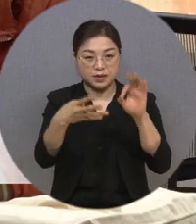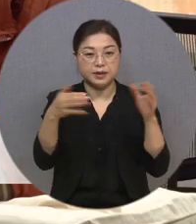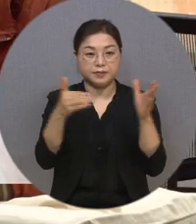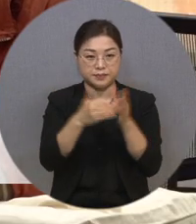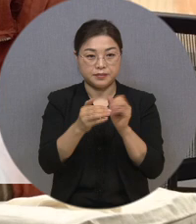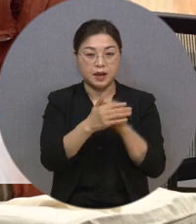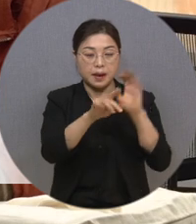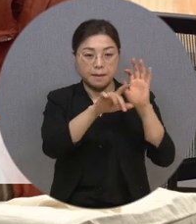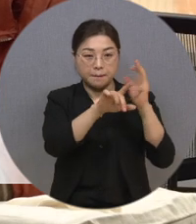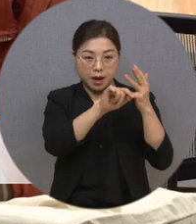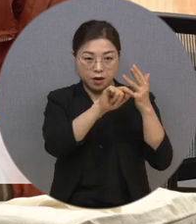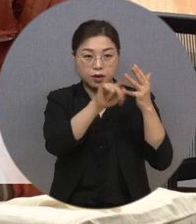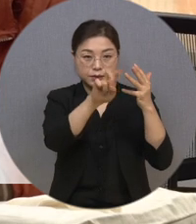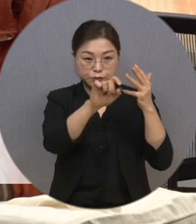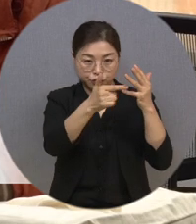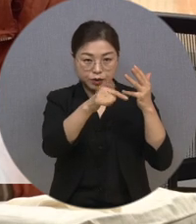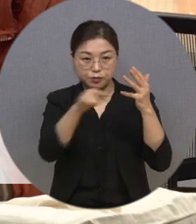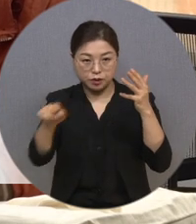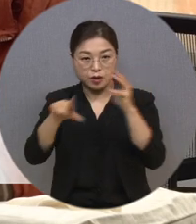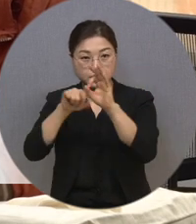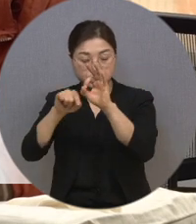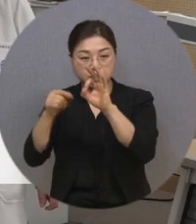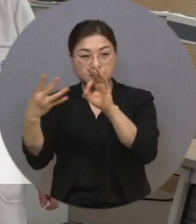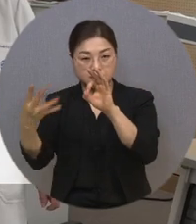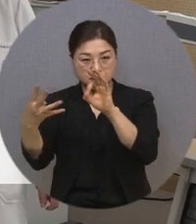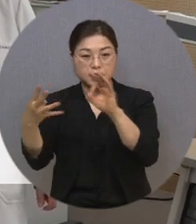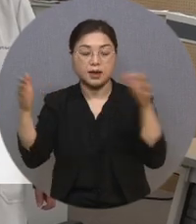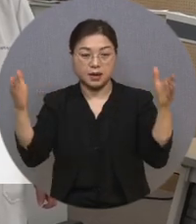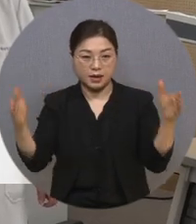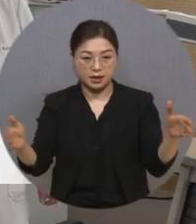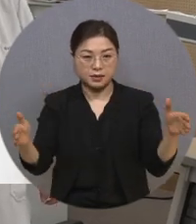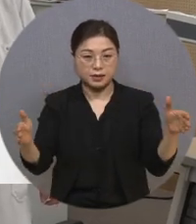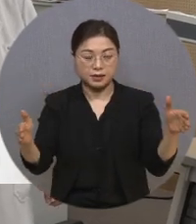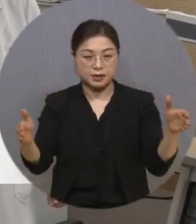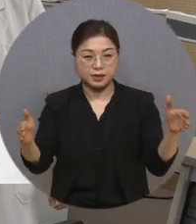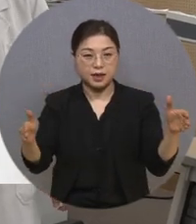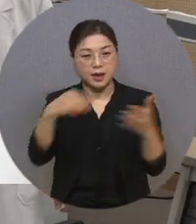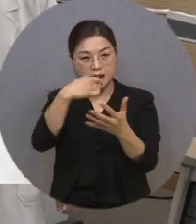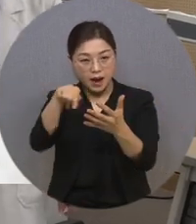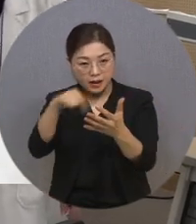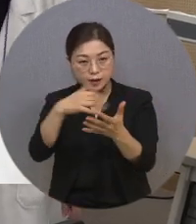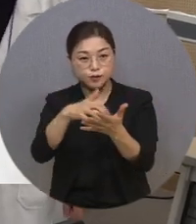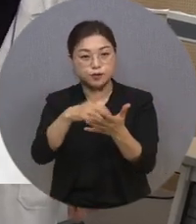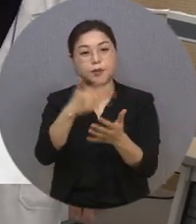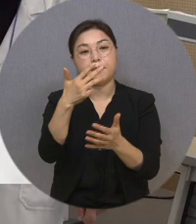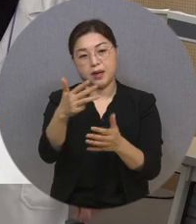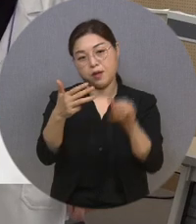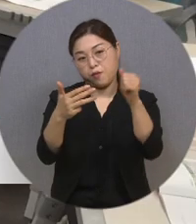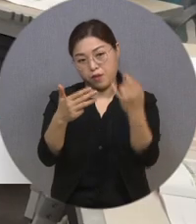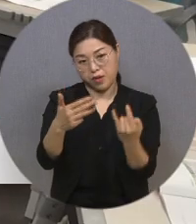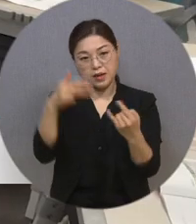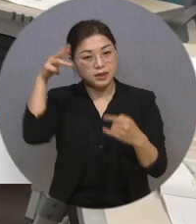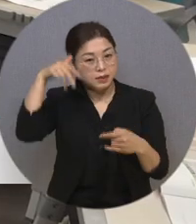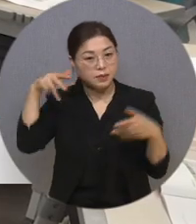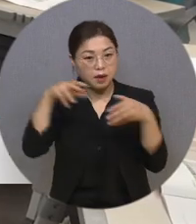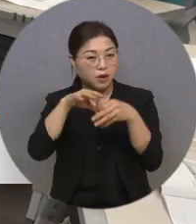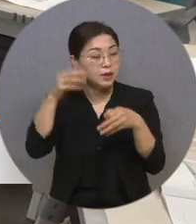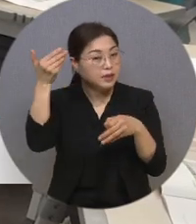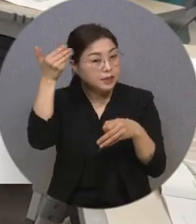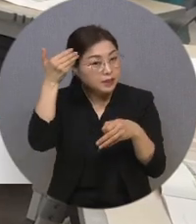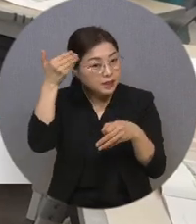8월 16일부터 10월 4일까지 총 8회에 걸쳐 진행된 이번 교실은 치매에 관한 지식을